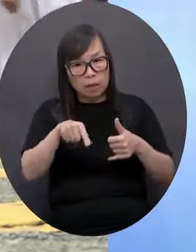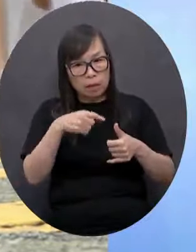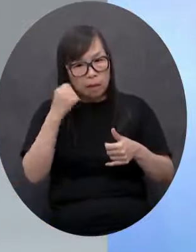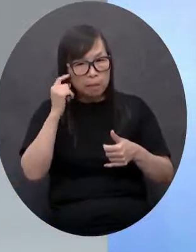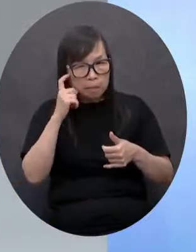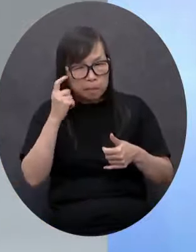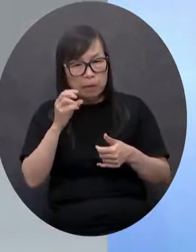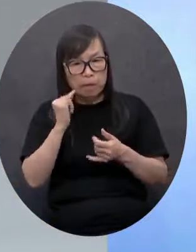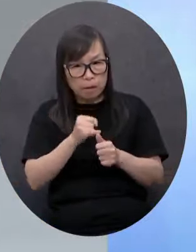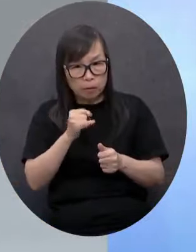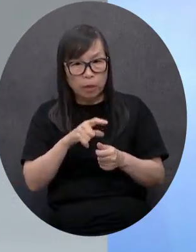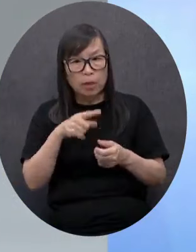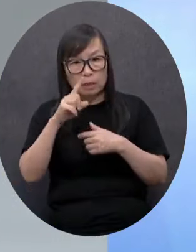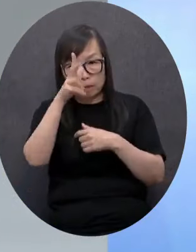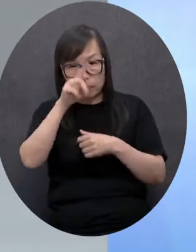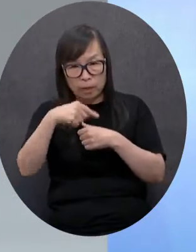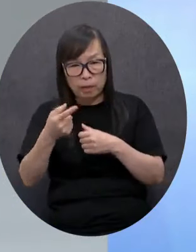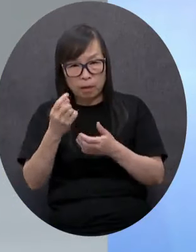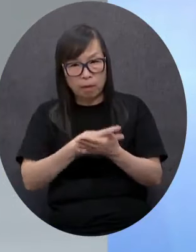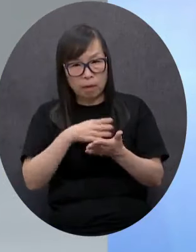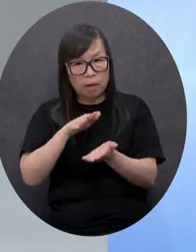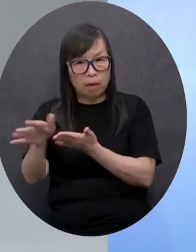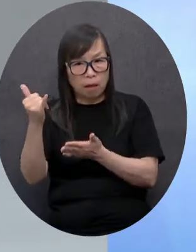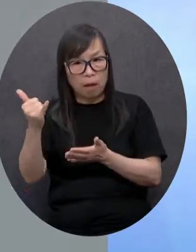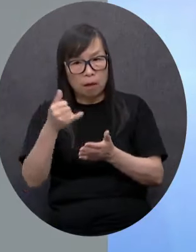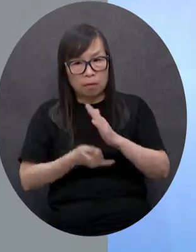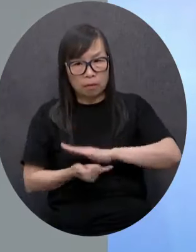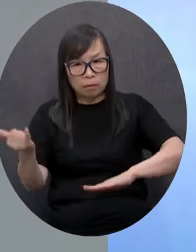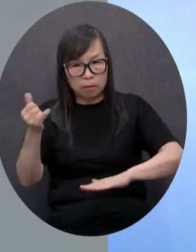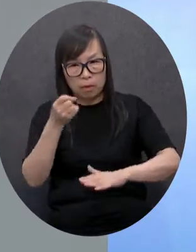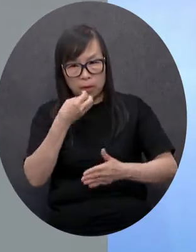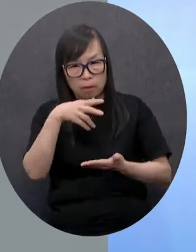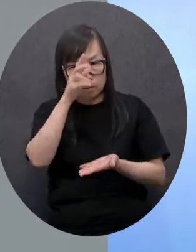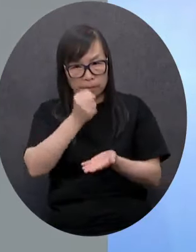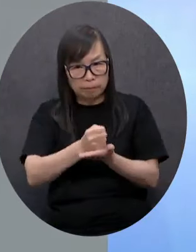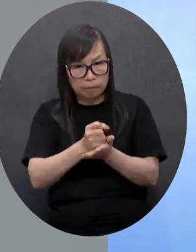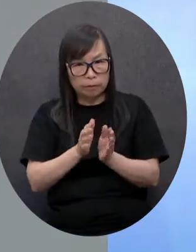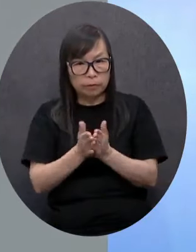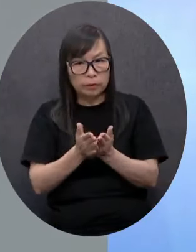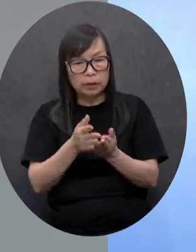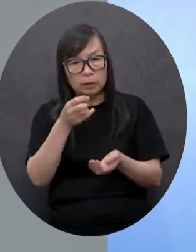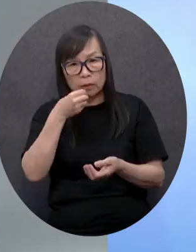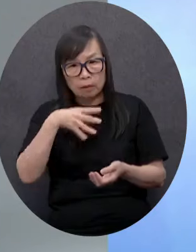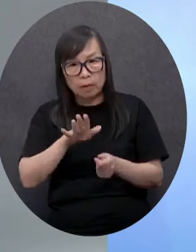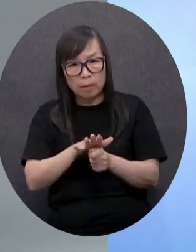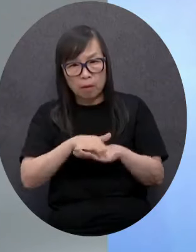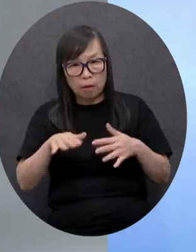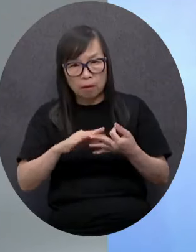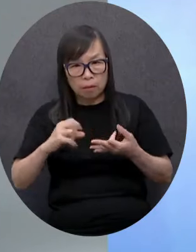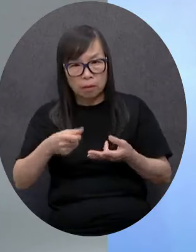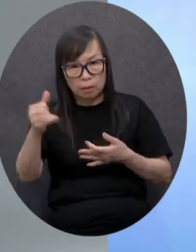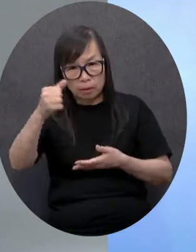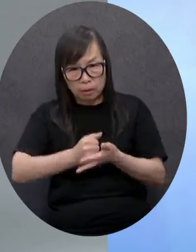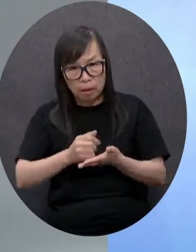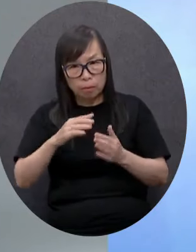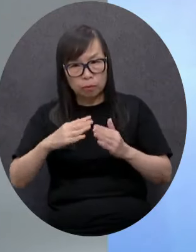图。政府的另一项措施是撤销六名指名潜逃者的特区护照。曾经出任保安局局长和入境处处